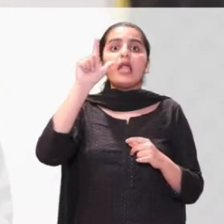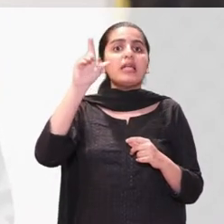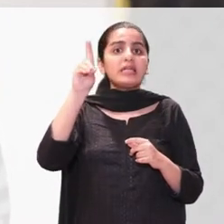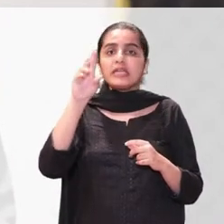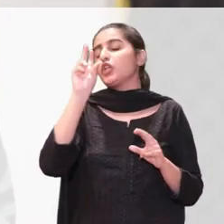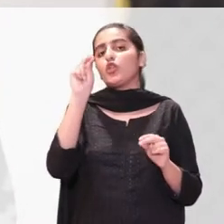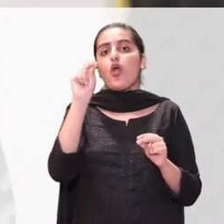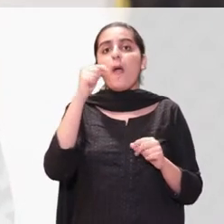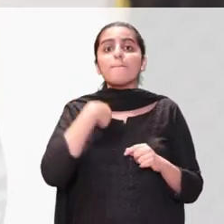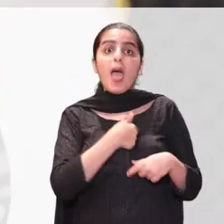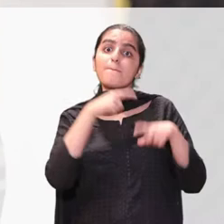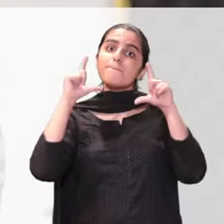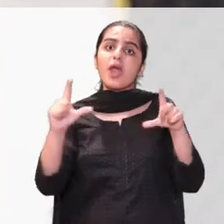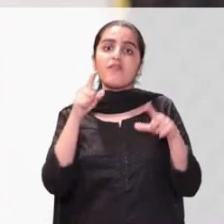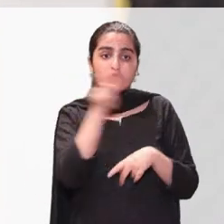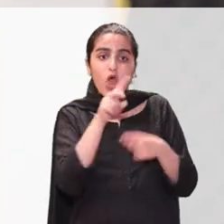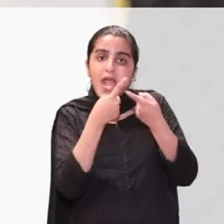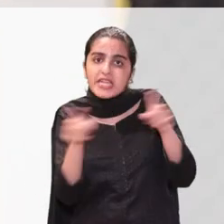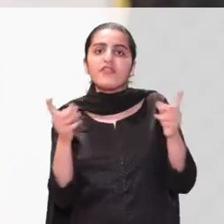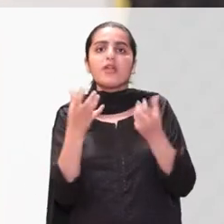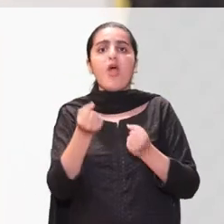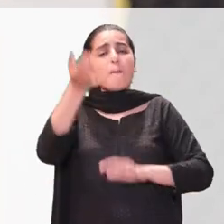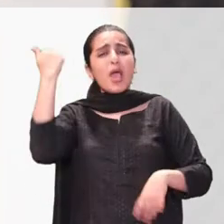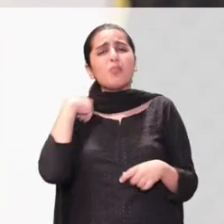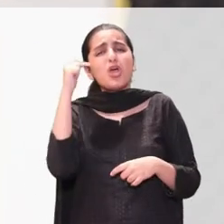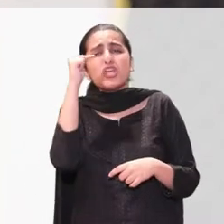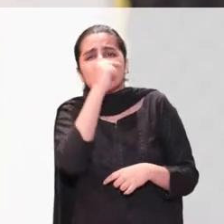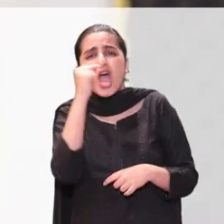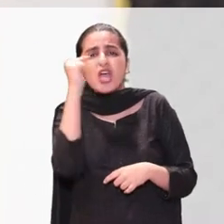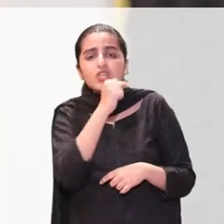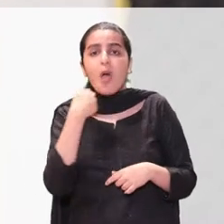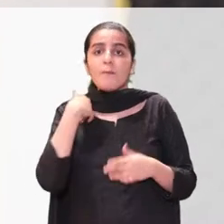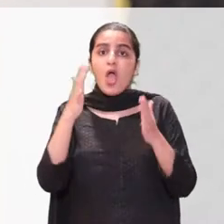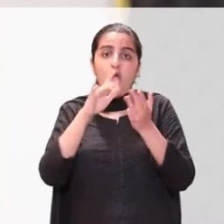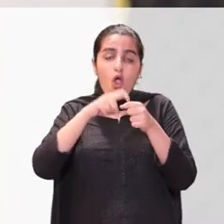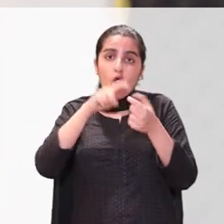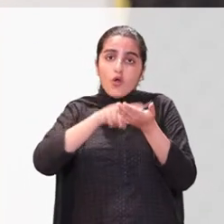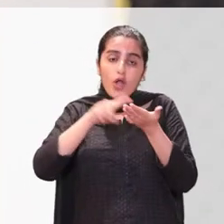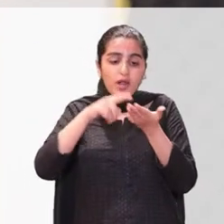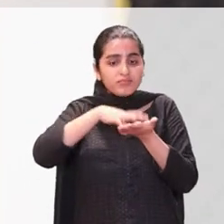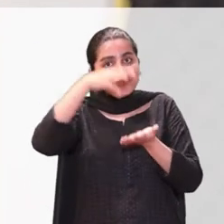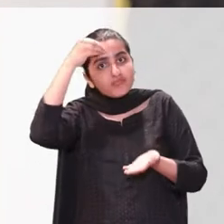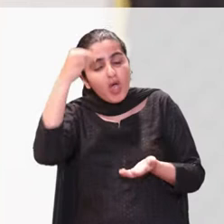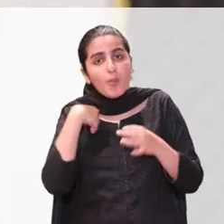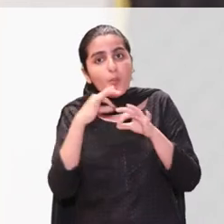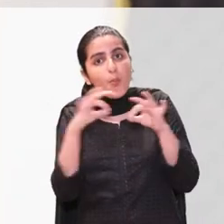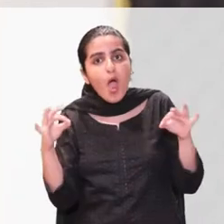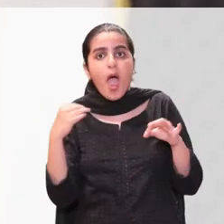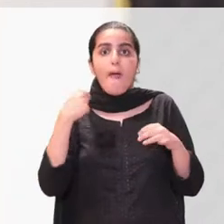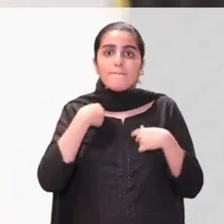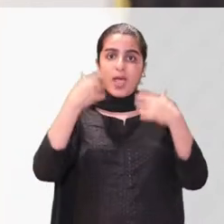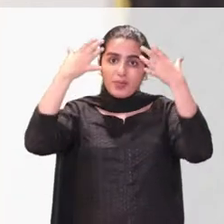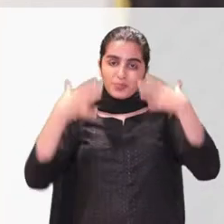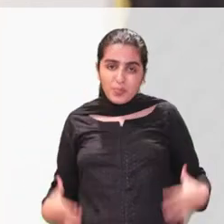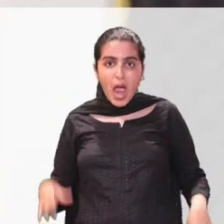से ज़फर डेंटिस्ट तो मुझे लगता है कि मैं बहुत शाह विनती एब्यूज हाफिज कुरान और वैसे ही व्याख्या